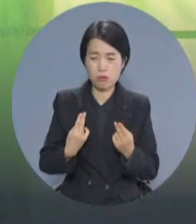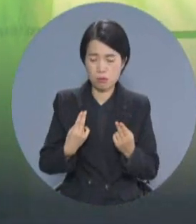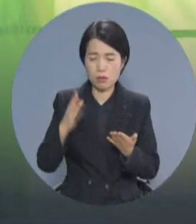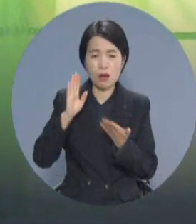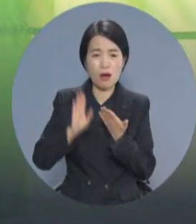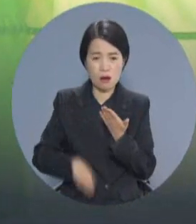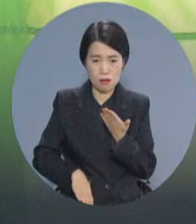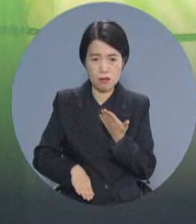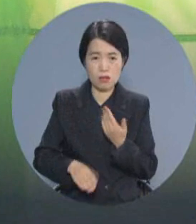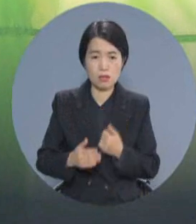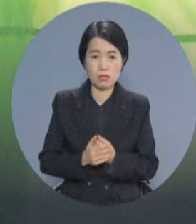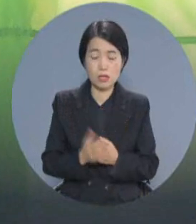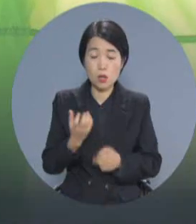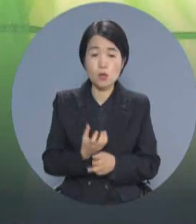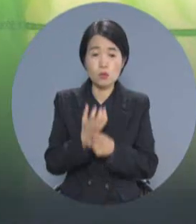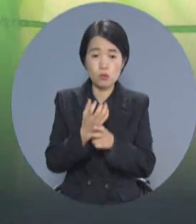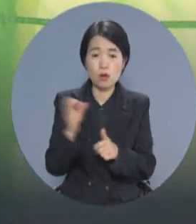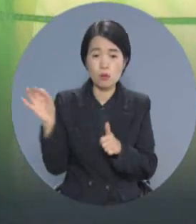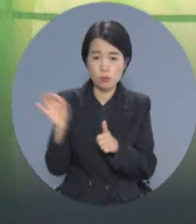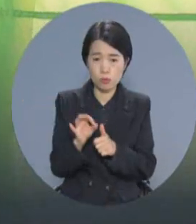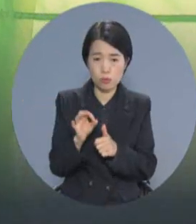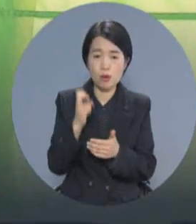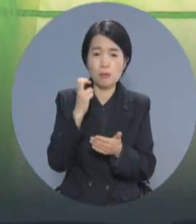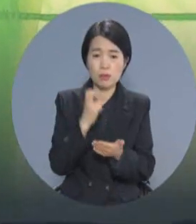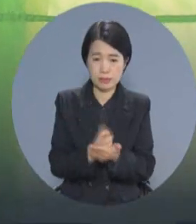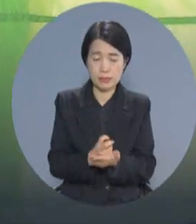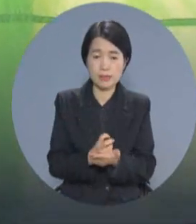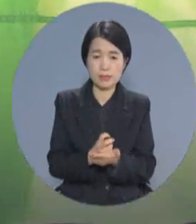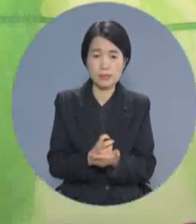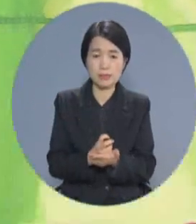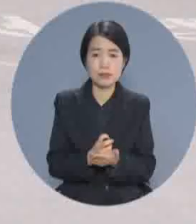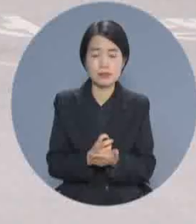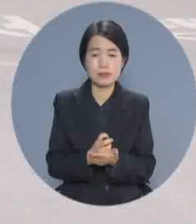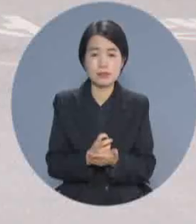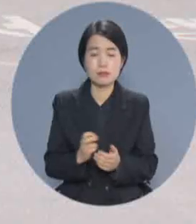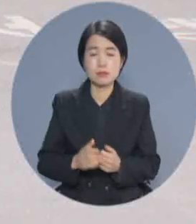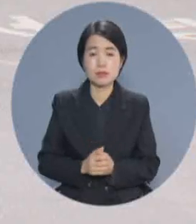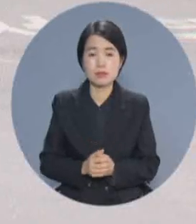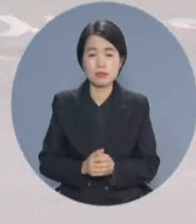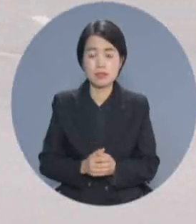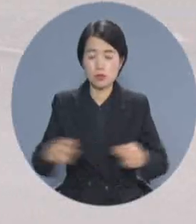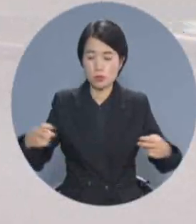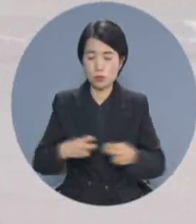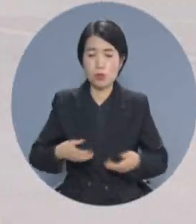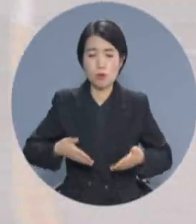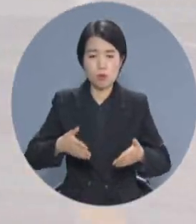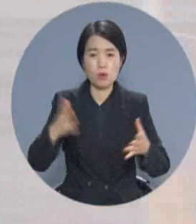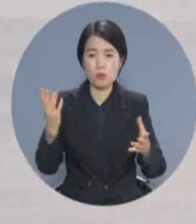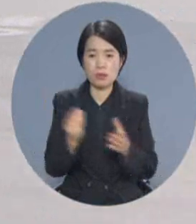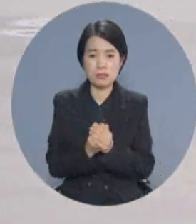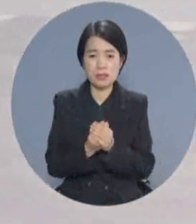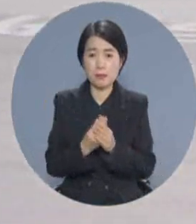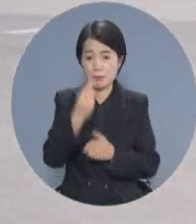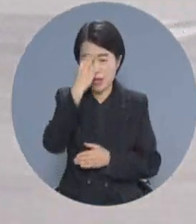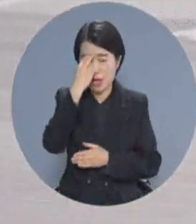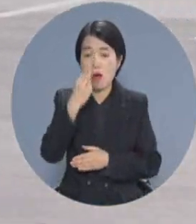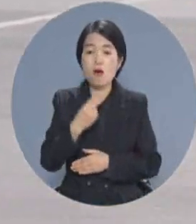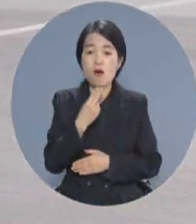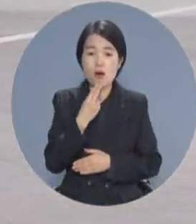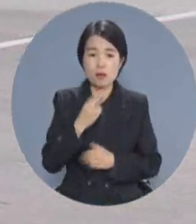안 나오는데 그나마 지금 안전운전가 법제화가 돼가지고 차량이 드나드는 통로가 완전히 막힌 건